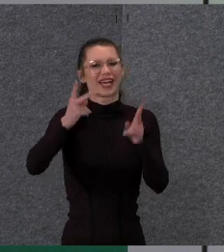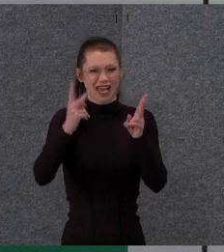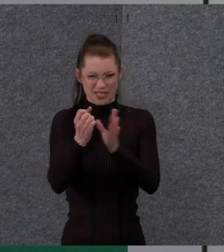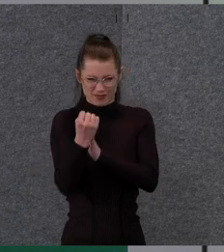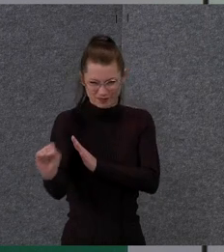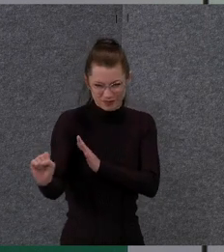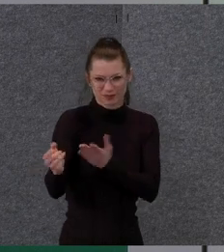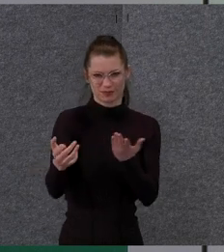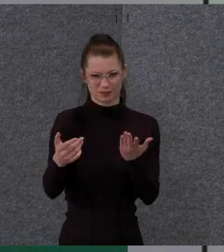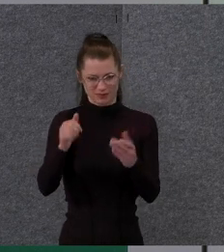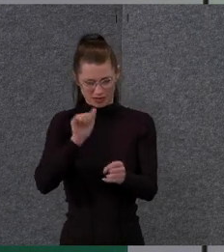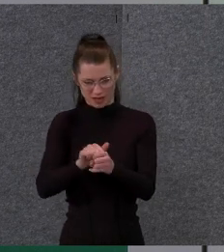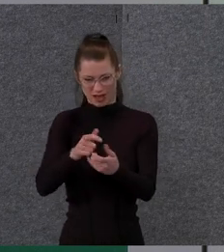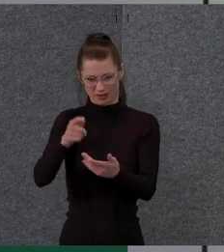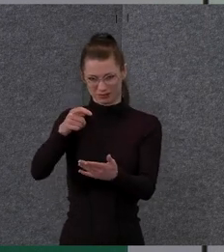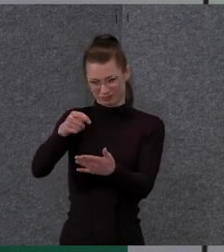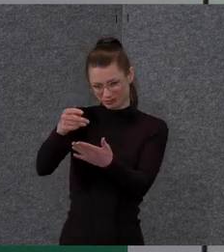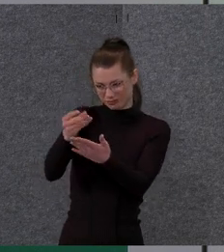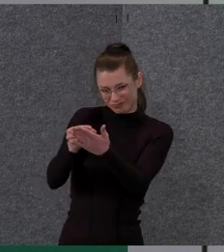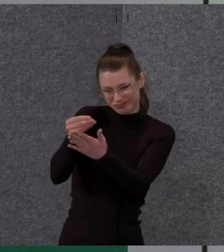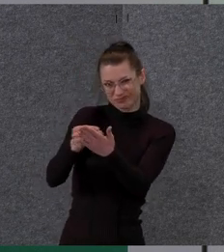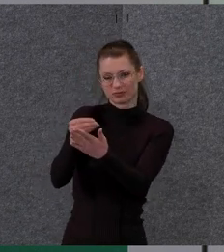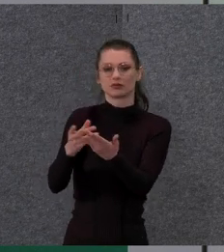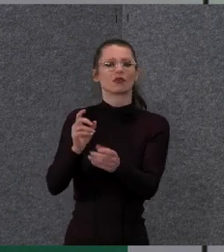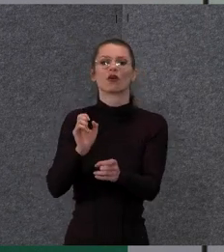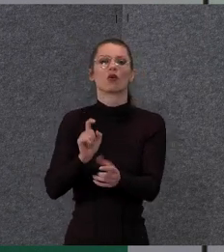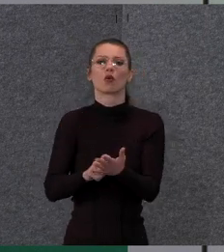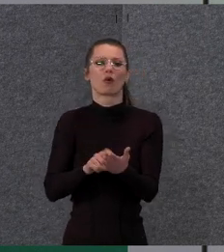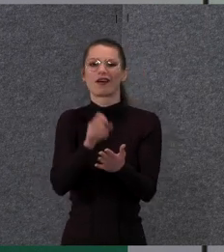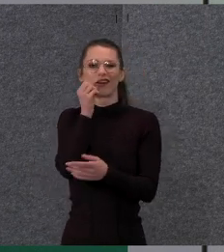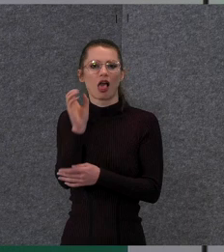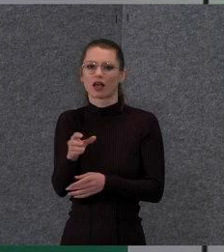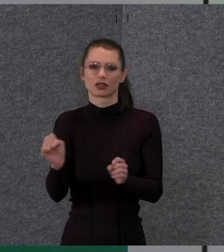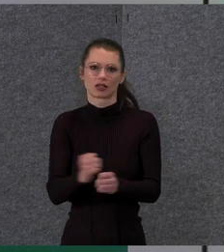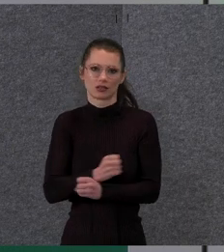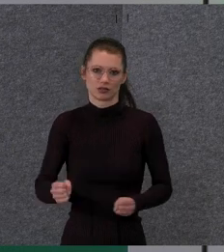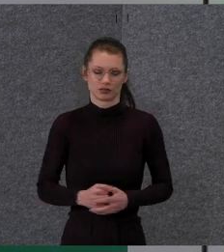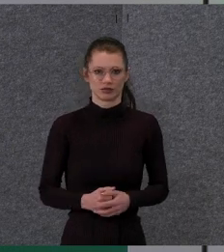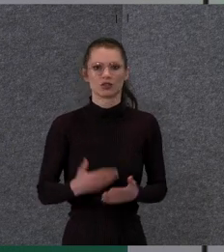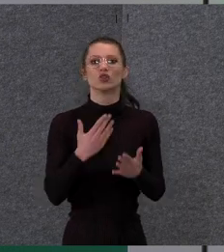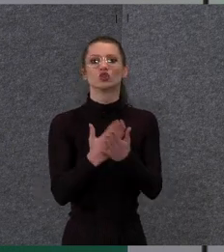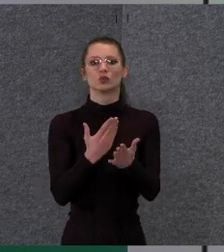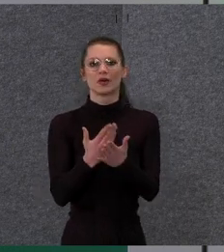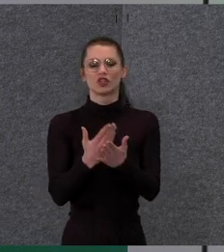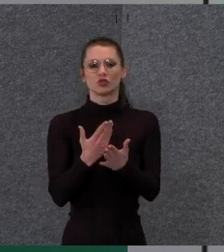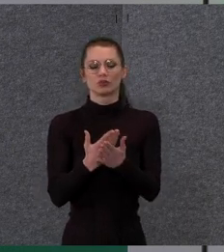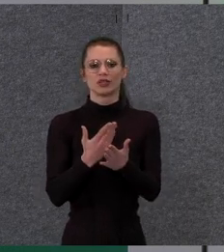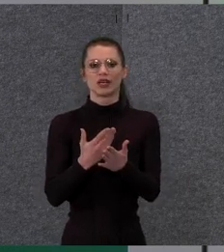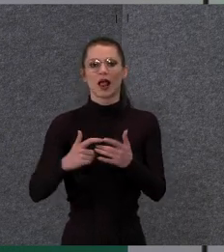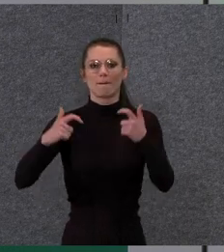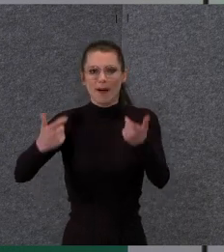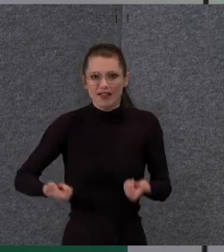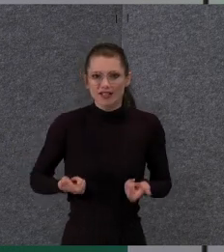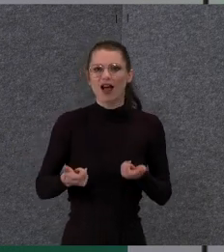rechtswidrig sozusagen zu kennzeichnen, weil man eben nicht dagegen klagen kann, wenn zum Beispiel Panzer nach